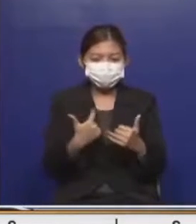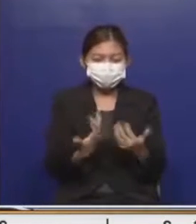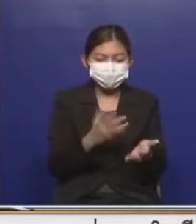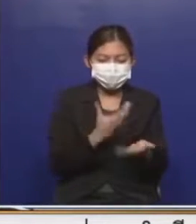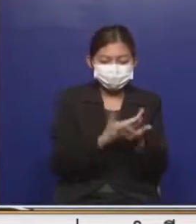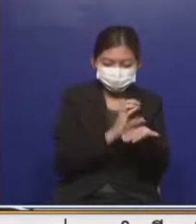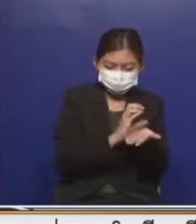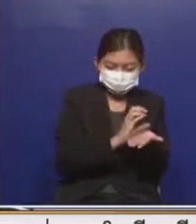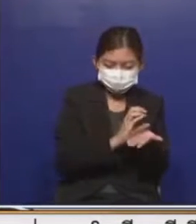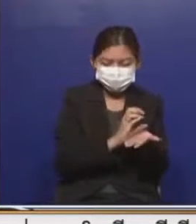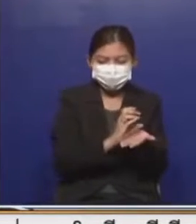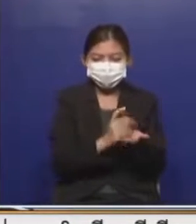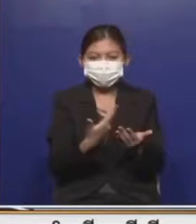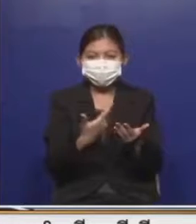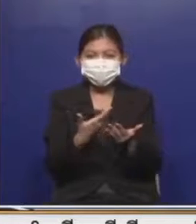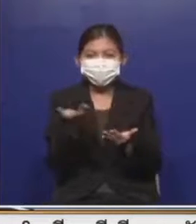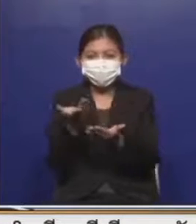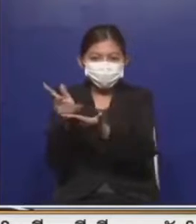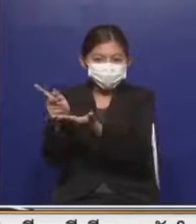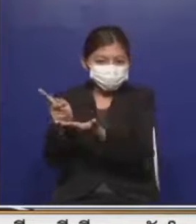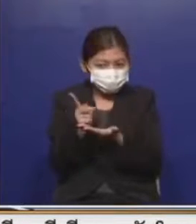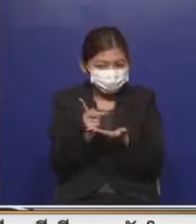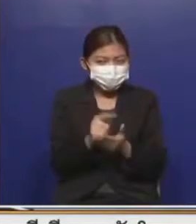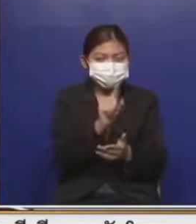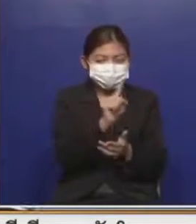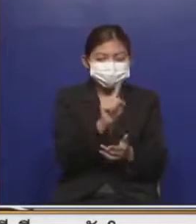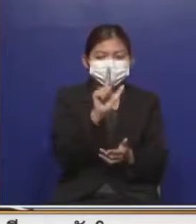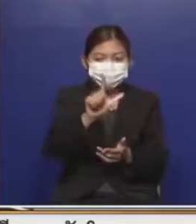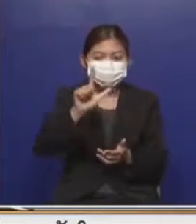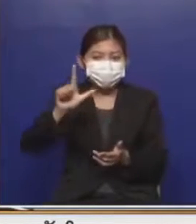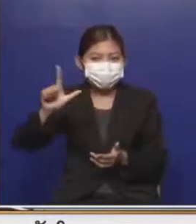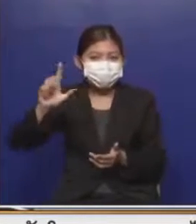พร้อมกับเงินกู้ก้อนมหาศาลอีก 1 ล้านล้านบาท